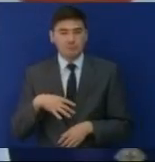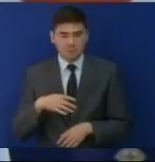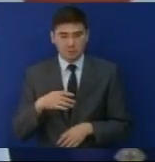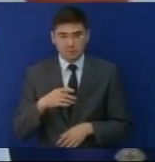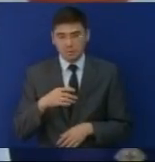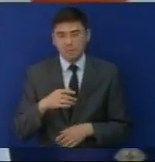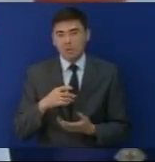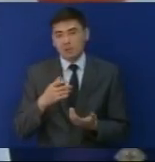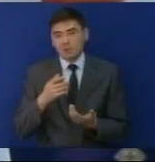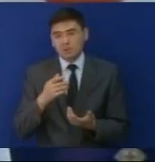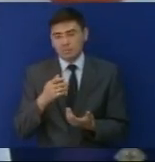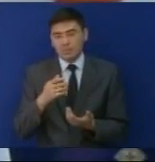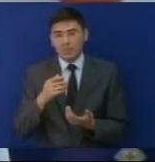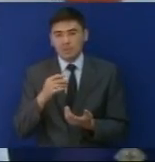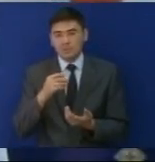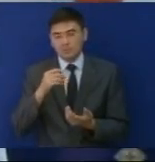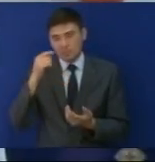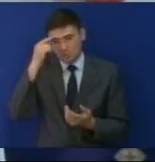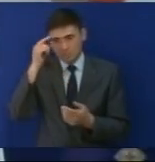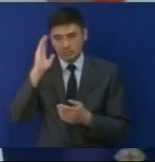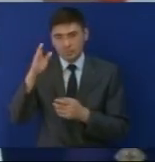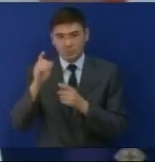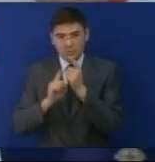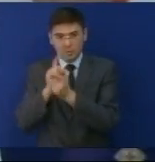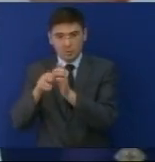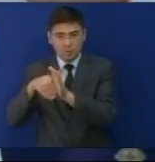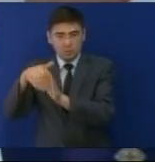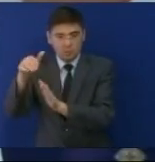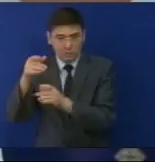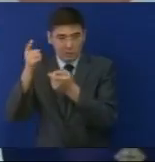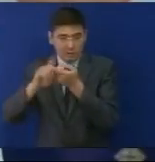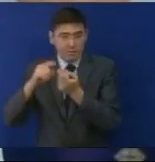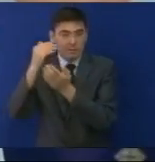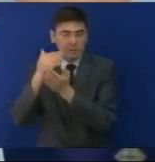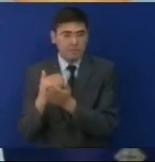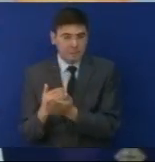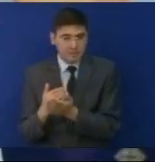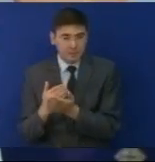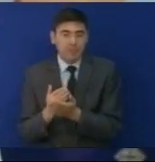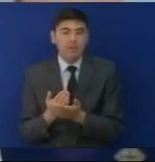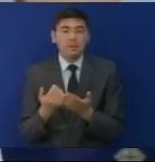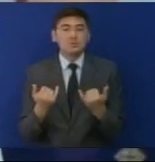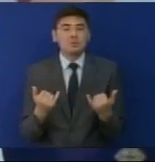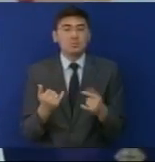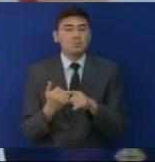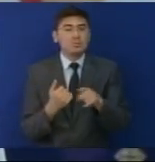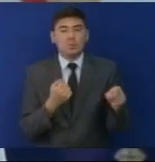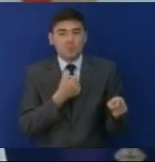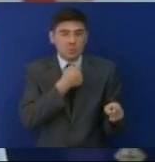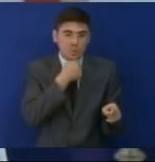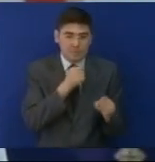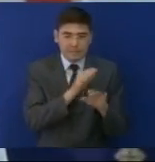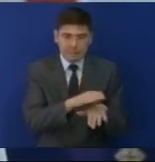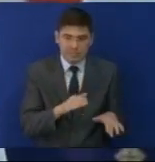в то же время они имеют основу патриотического воспитания как вот нас, вот допустим, взрослых, так и наших